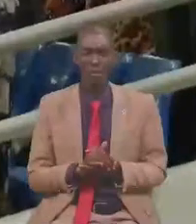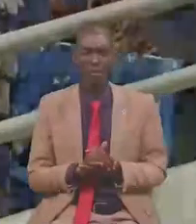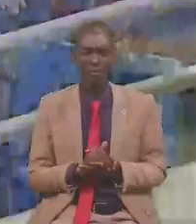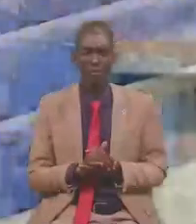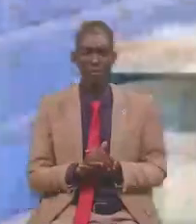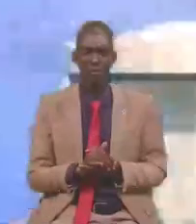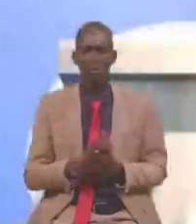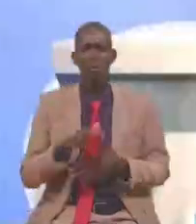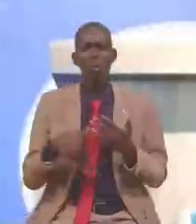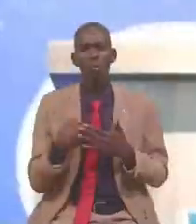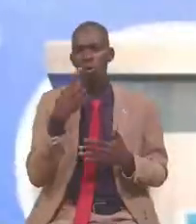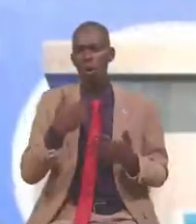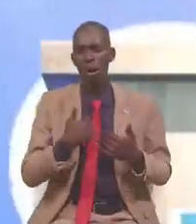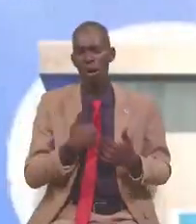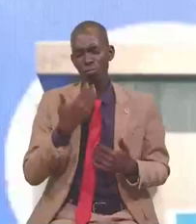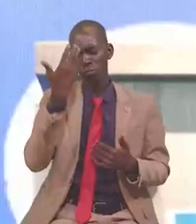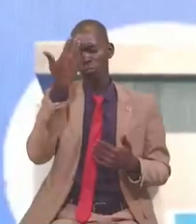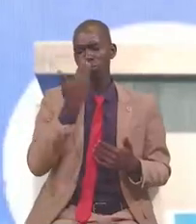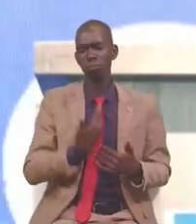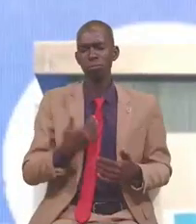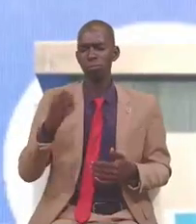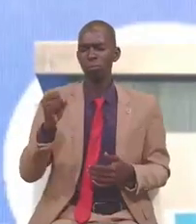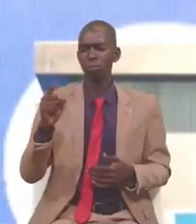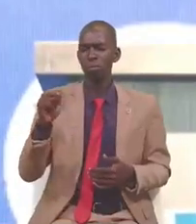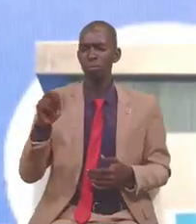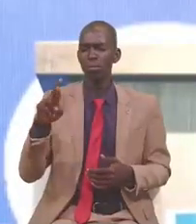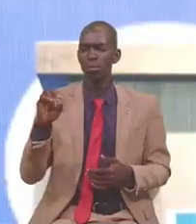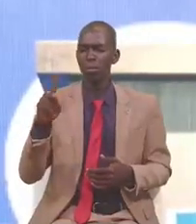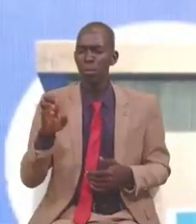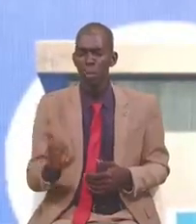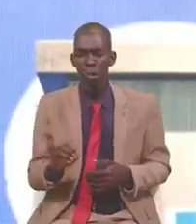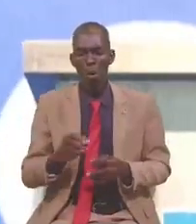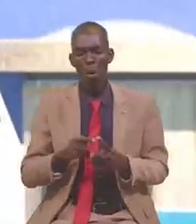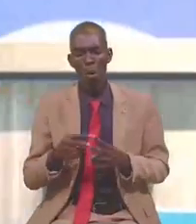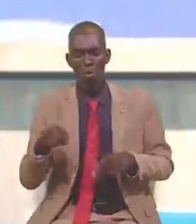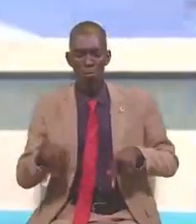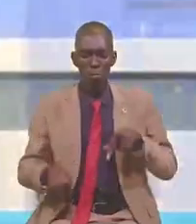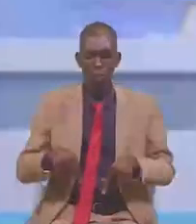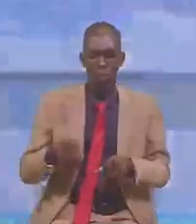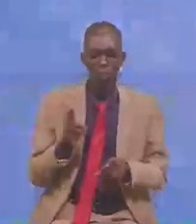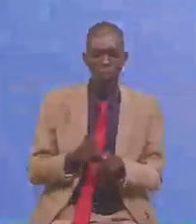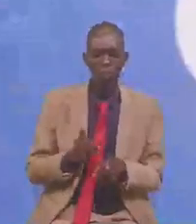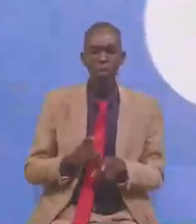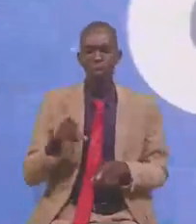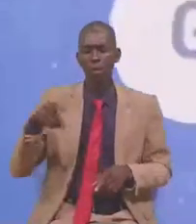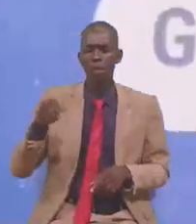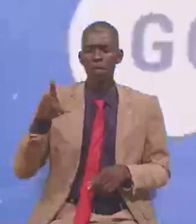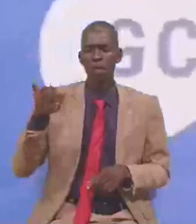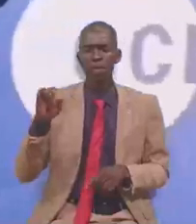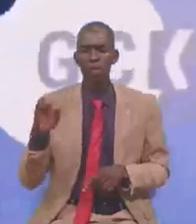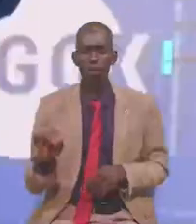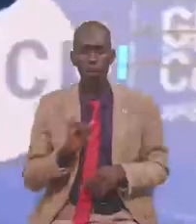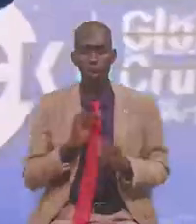Ceux qui ont l'hémiplégie, la paralysie, ceux qui ont la poliomyélite, je prie que la puissance du